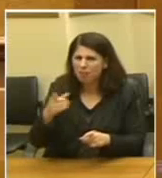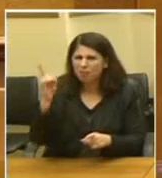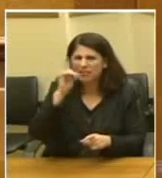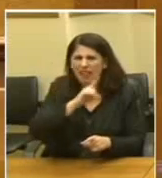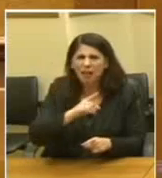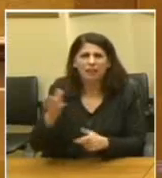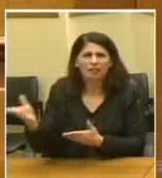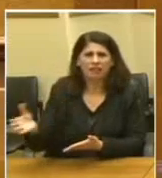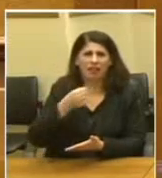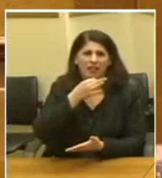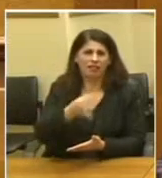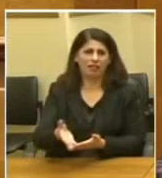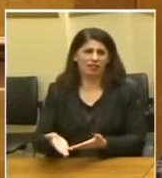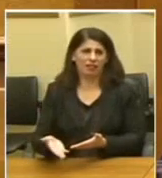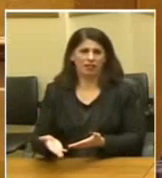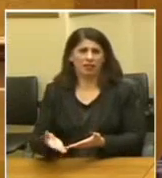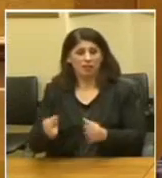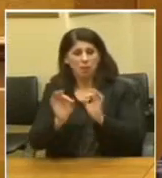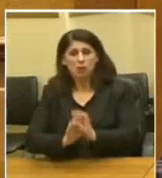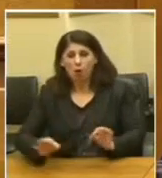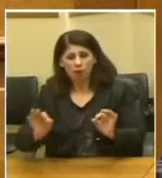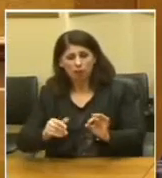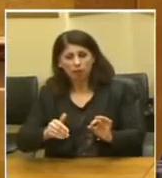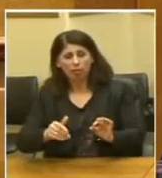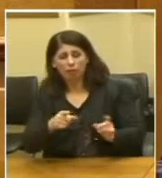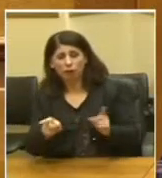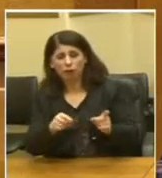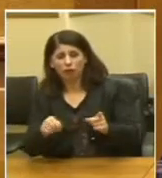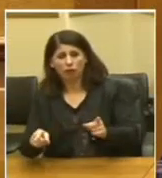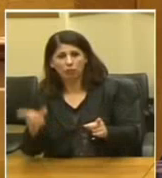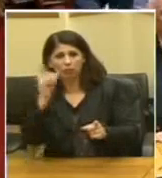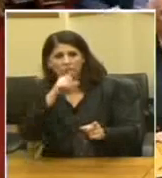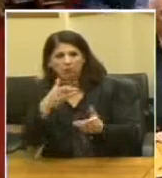ψέματα και βεβαίως προβλέψεις οι οποίες διαψεύδονται.